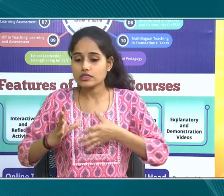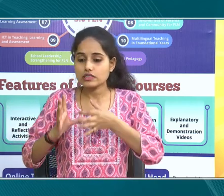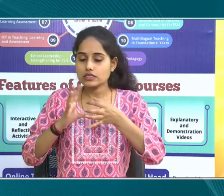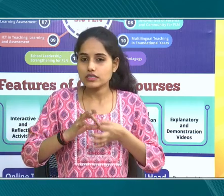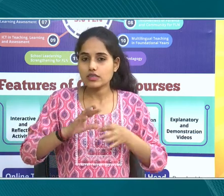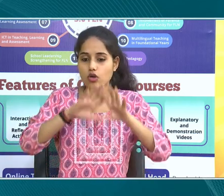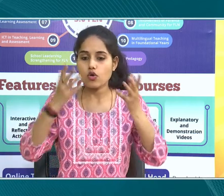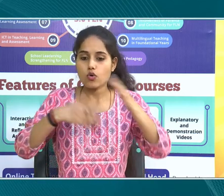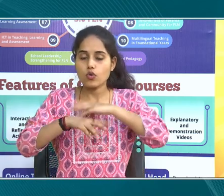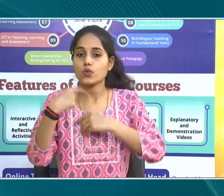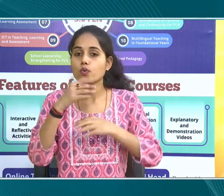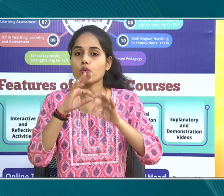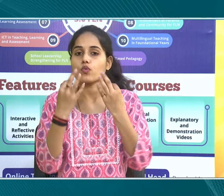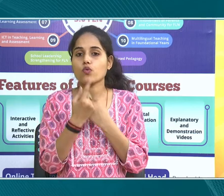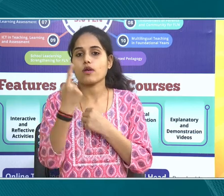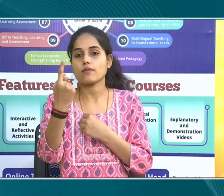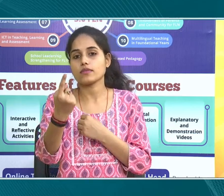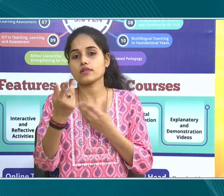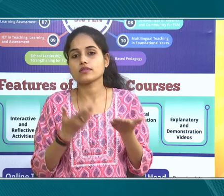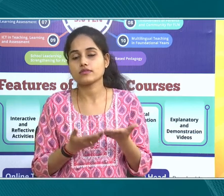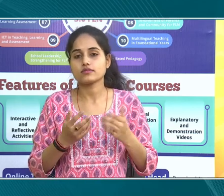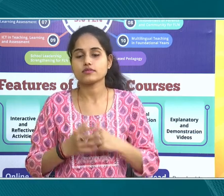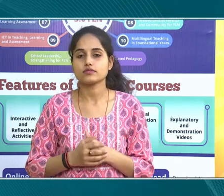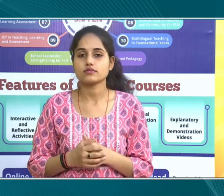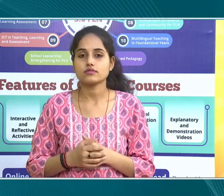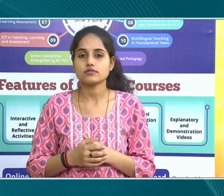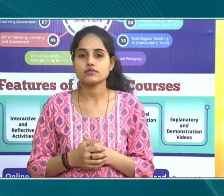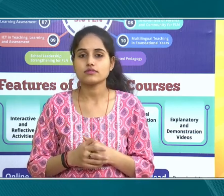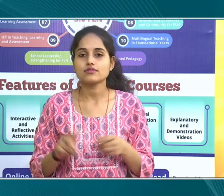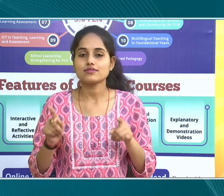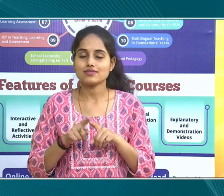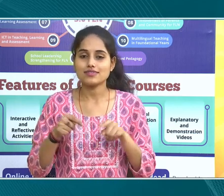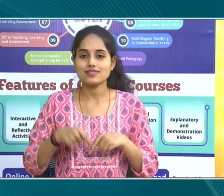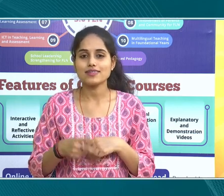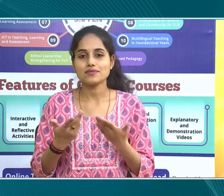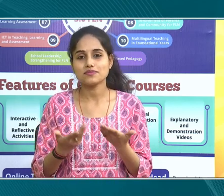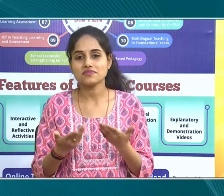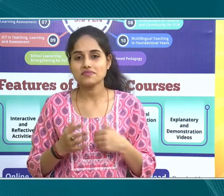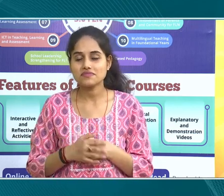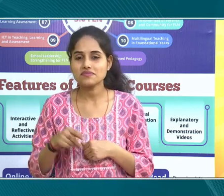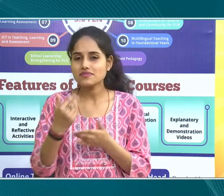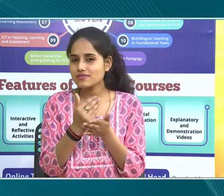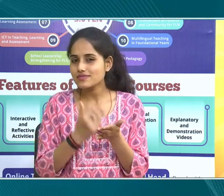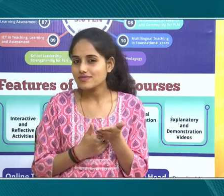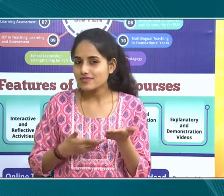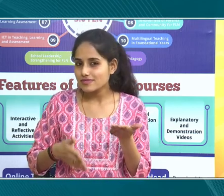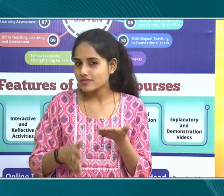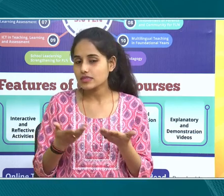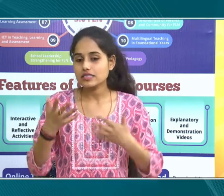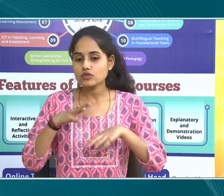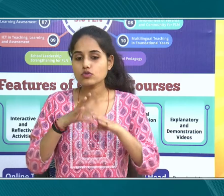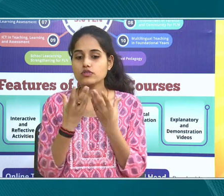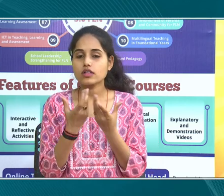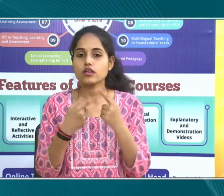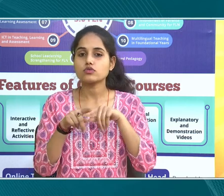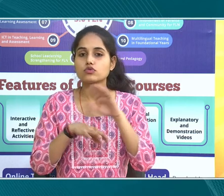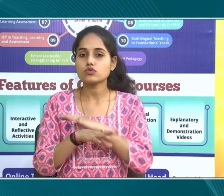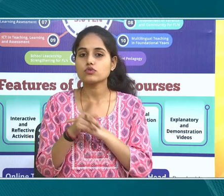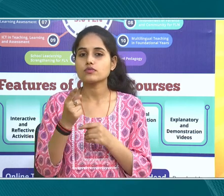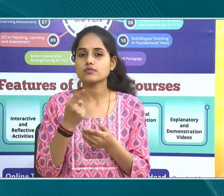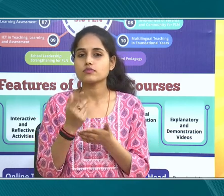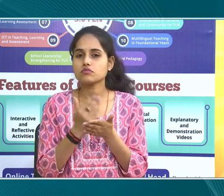डी ट्रू स्पिरिट ऑफ वासुदेव कुटुंबकम और डी वर्ल्ड इसे वैन फैमिली इसी के साथ हमारा ये आज का जो एंक्लोजोप्लास्ट रूम का सेशन था